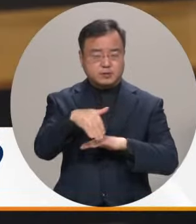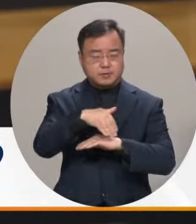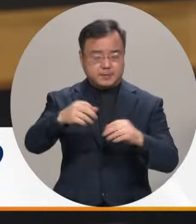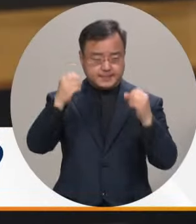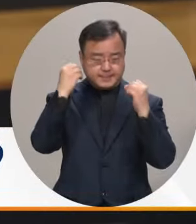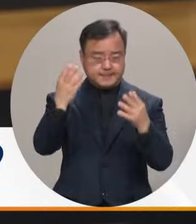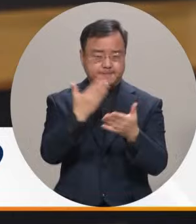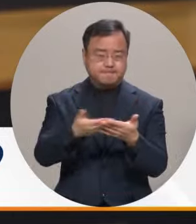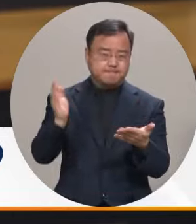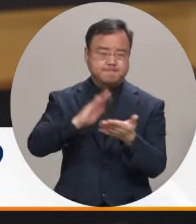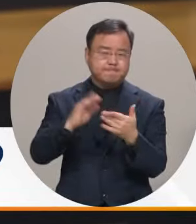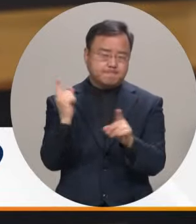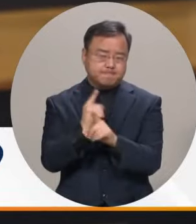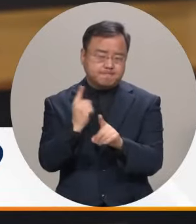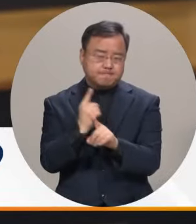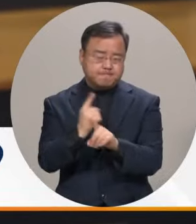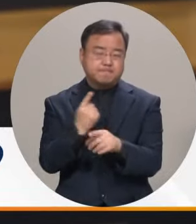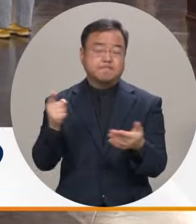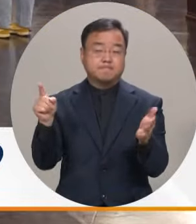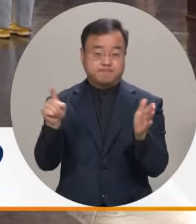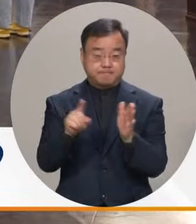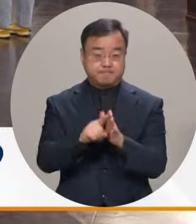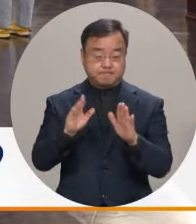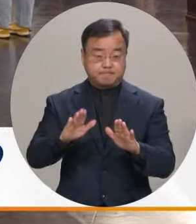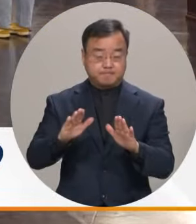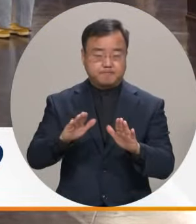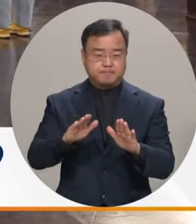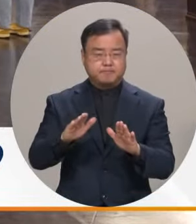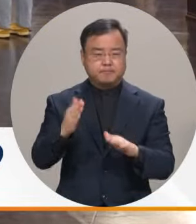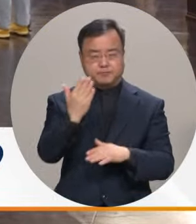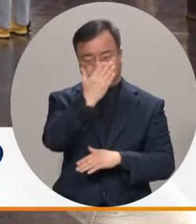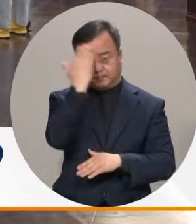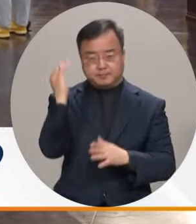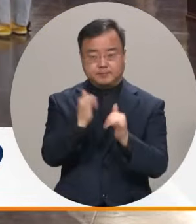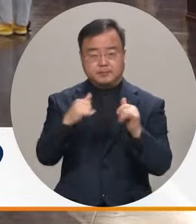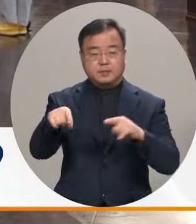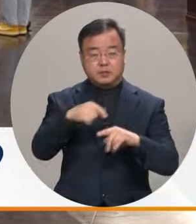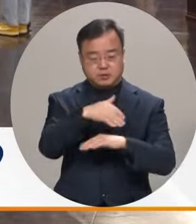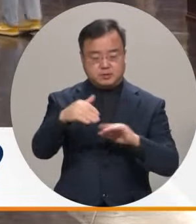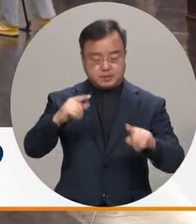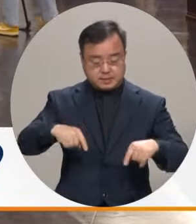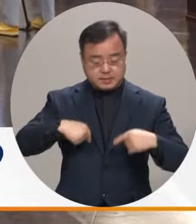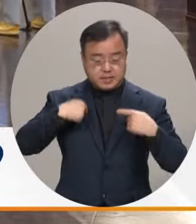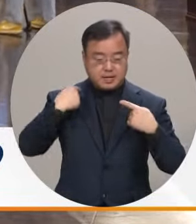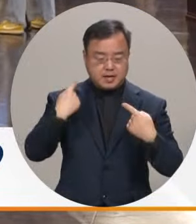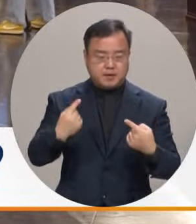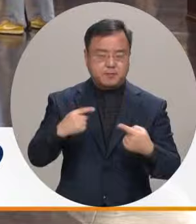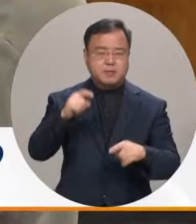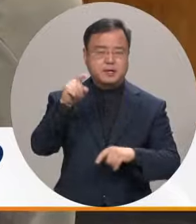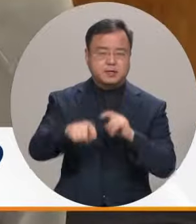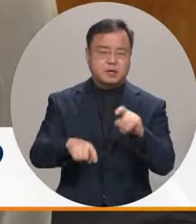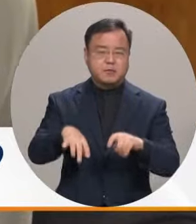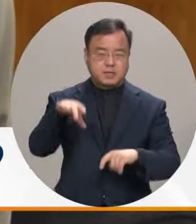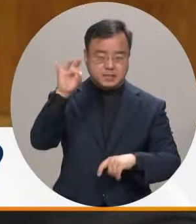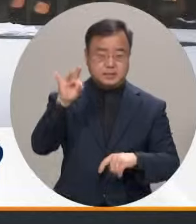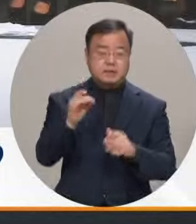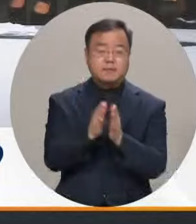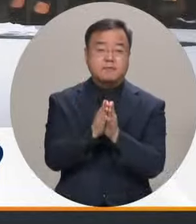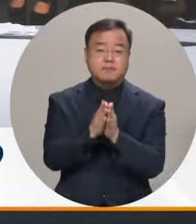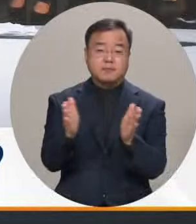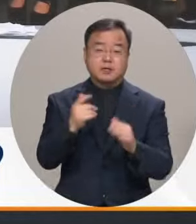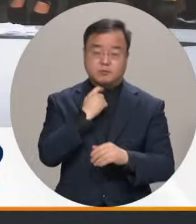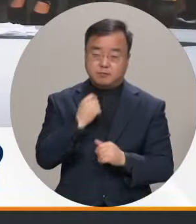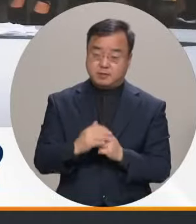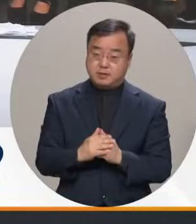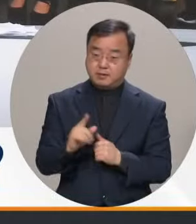2030 자문단이 환경분야 청년 세대의 정책 참여의 걸음을 내리려고 합니다 예 말씀해주신